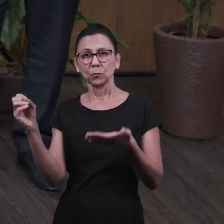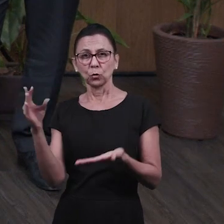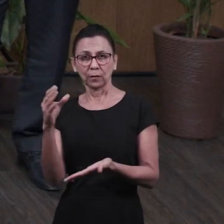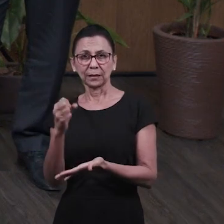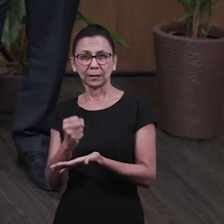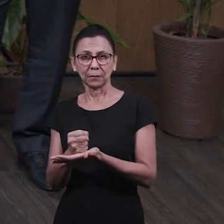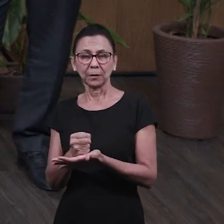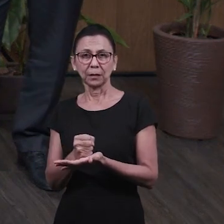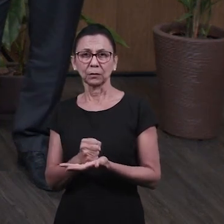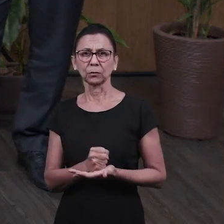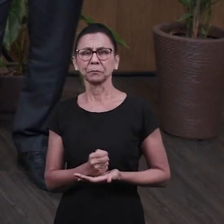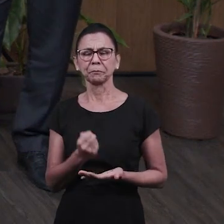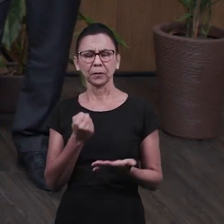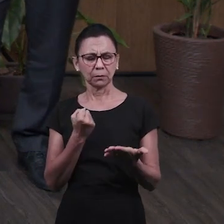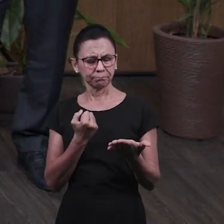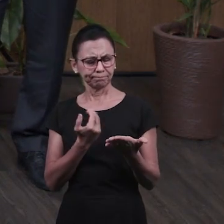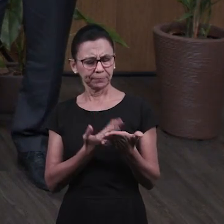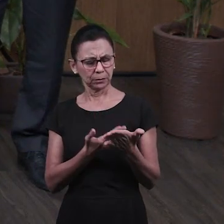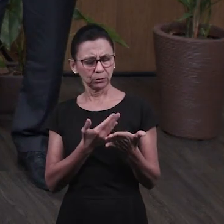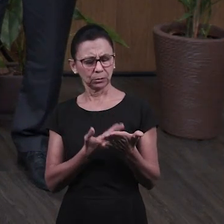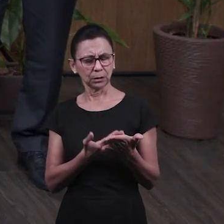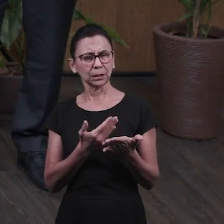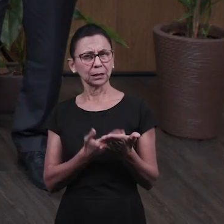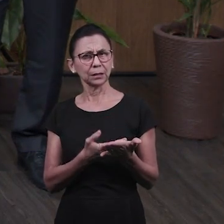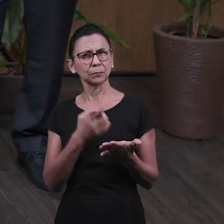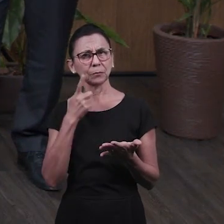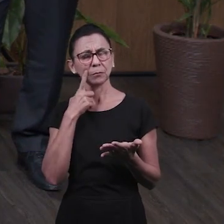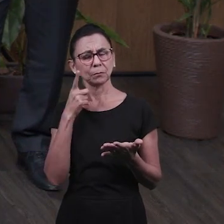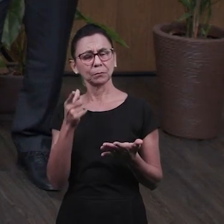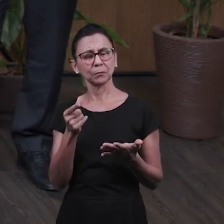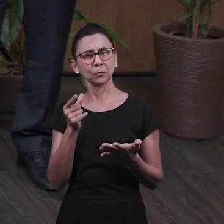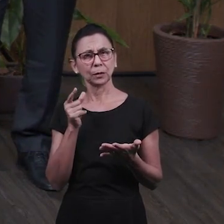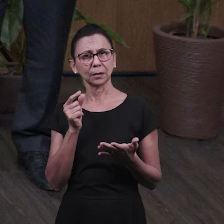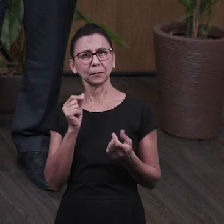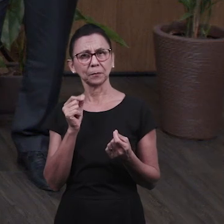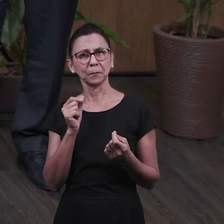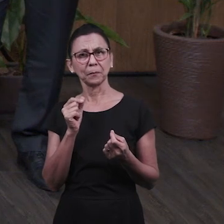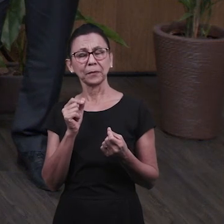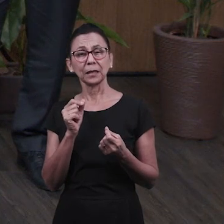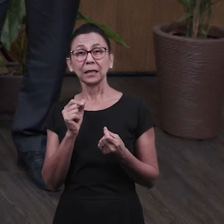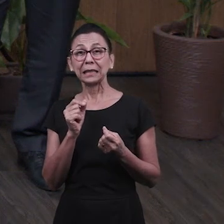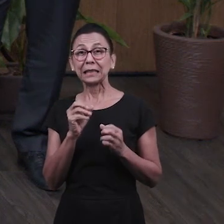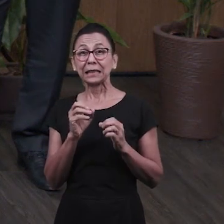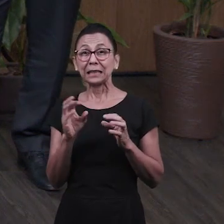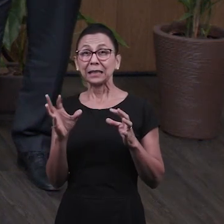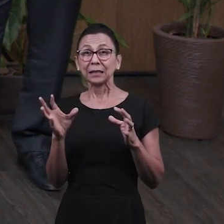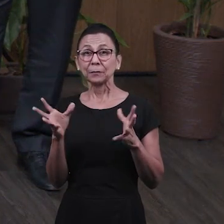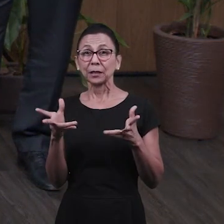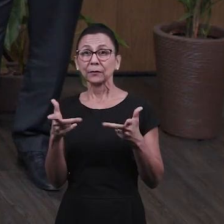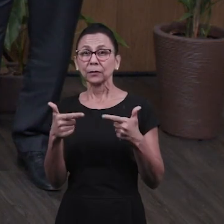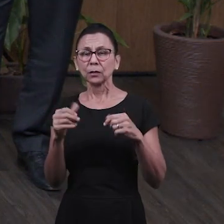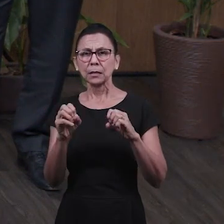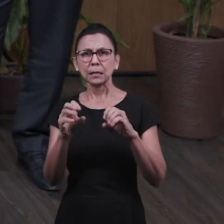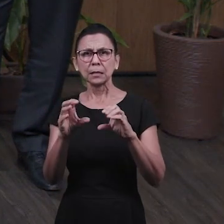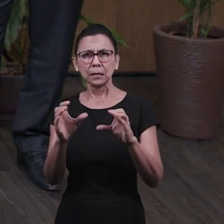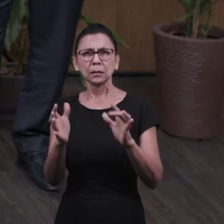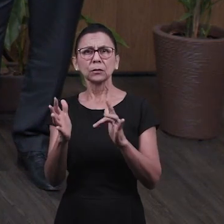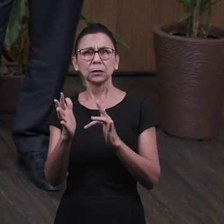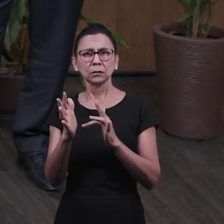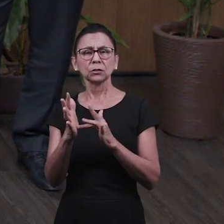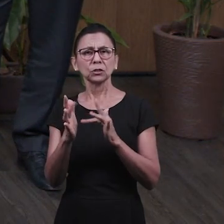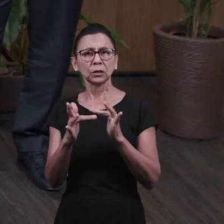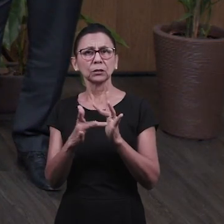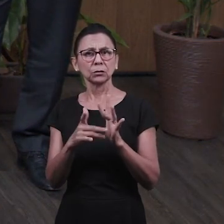particulièrement le Nouveau Testament, nous découvrons la richesse des enseignements laissés par le